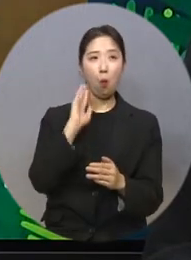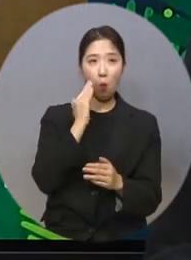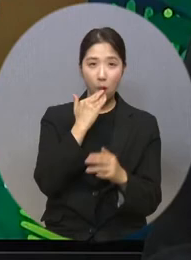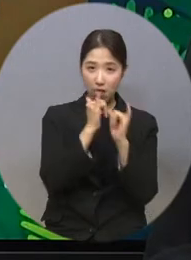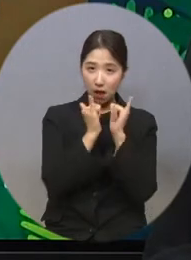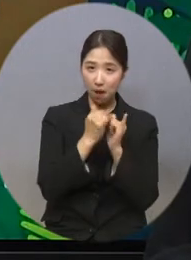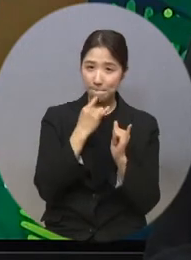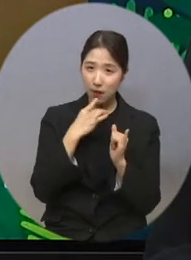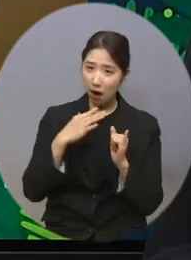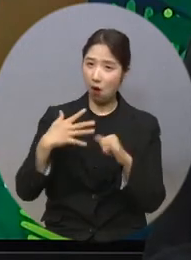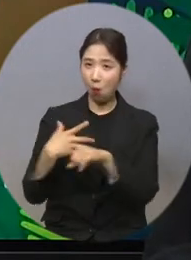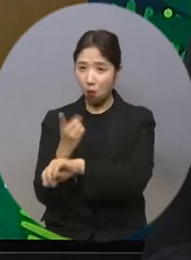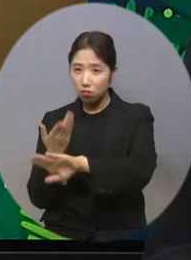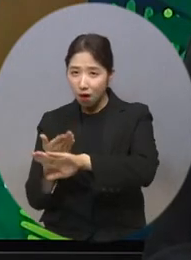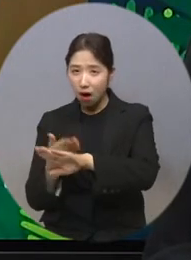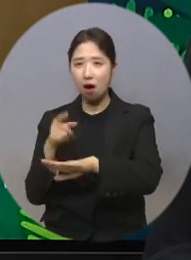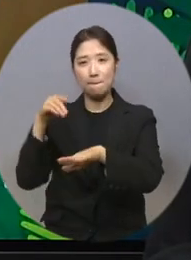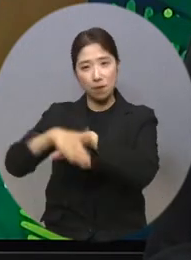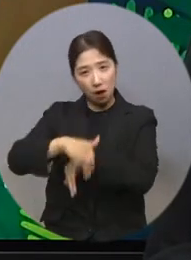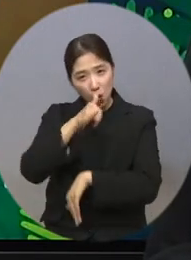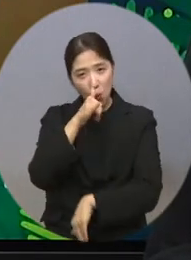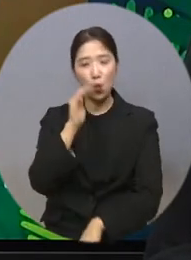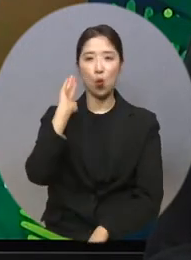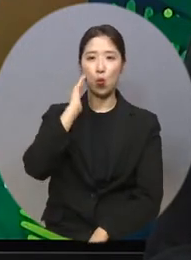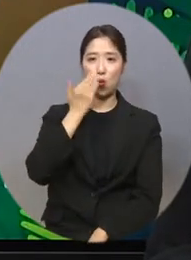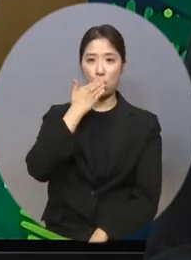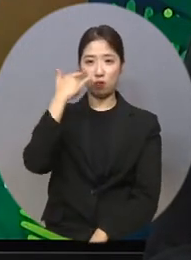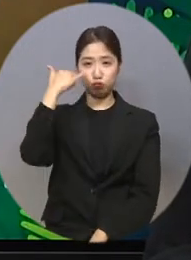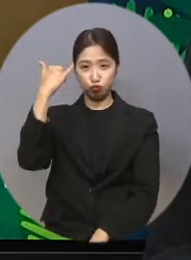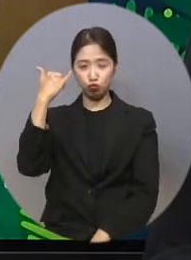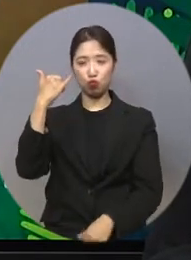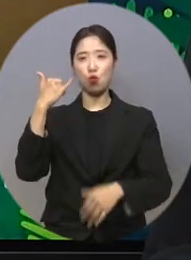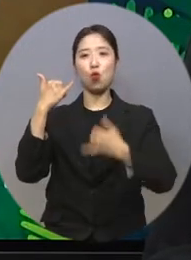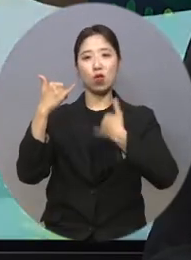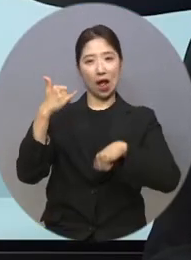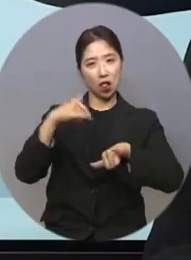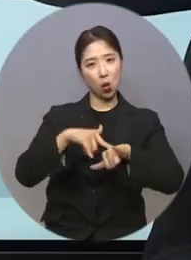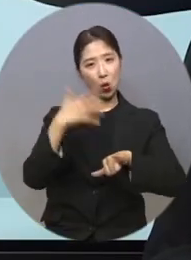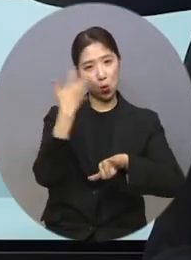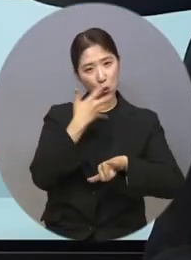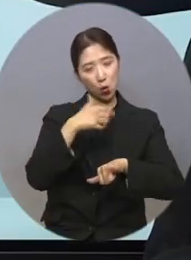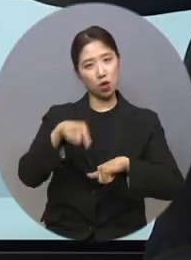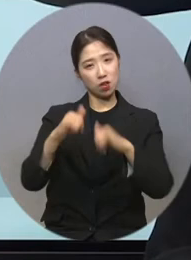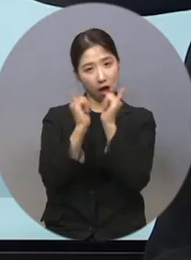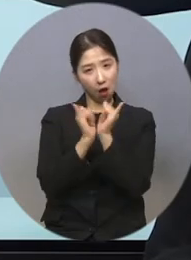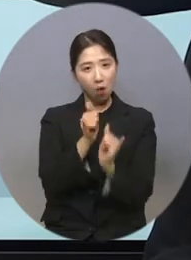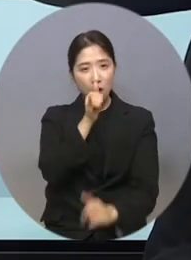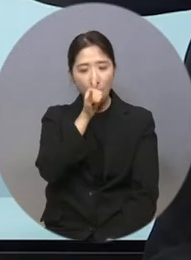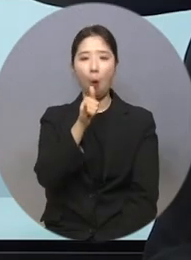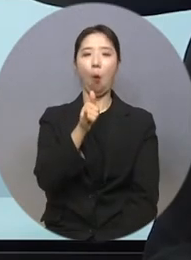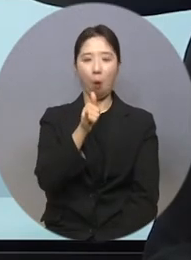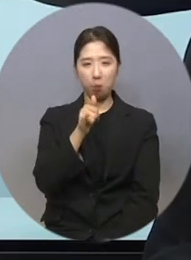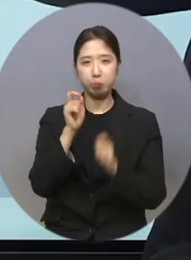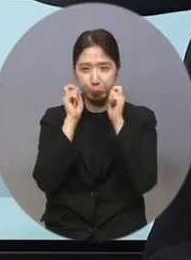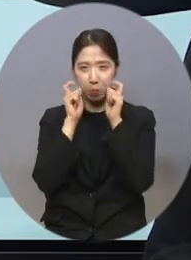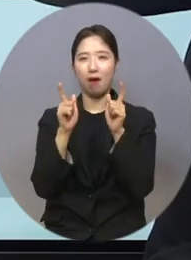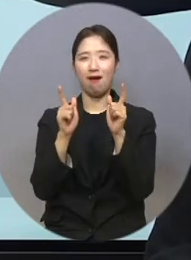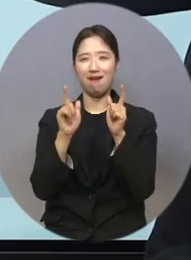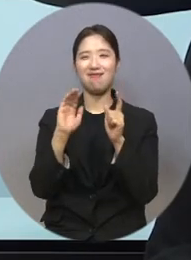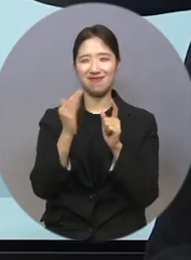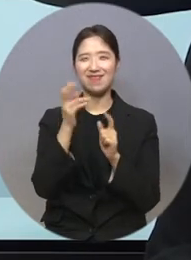있구나. 그리고 농인 부모를 둔 청인 자녀가 있구나 이런 생각을 계속 이렇게 알아가셨을 것 같고 거기서 아까